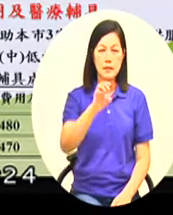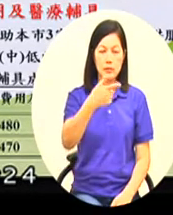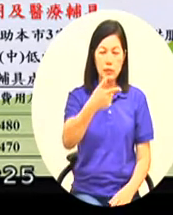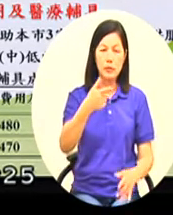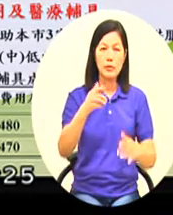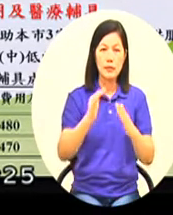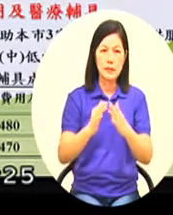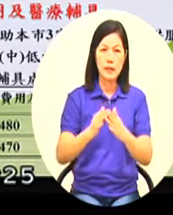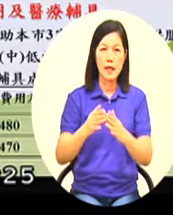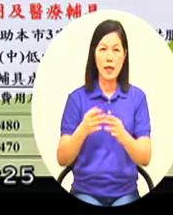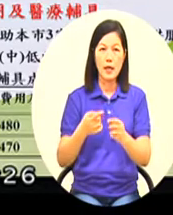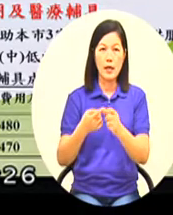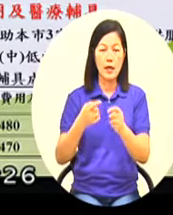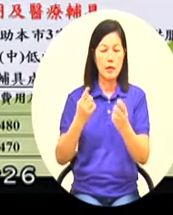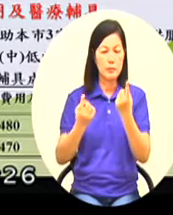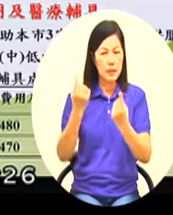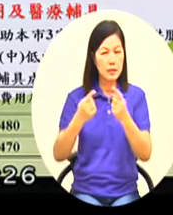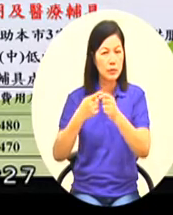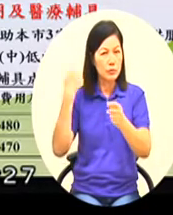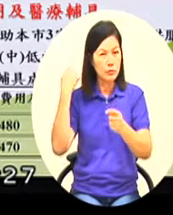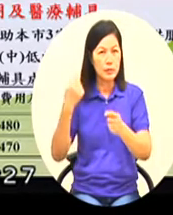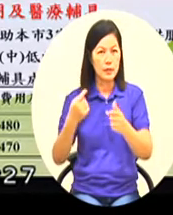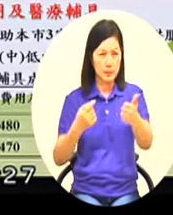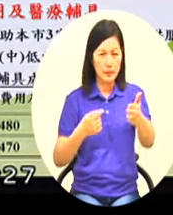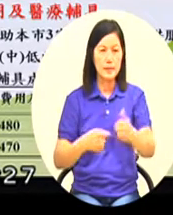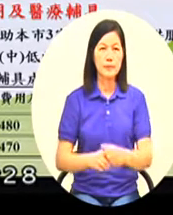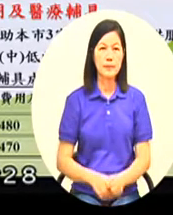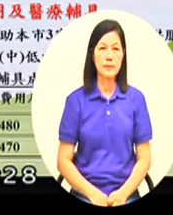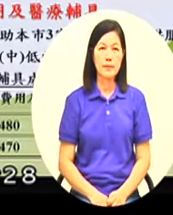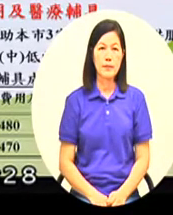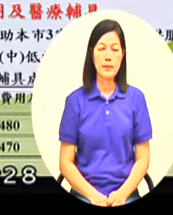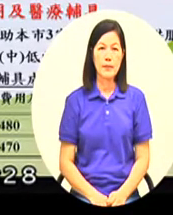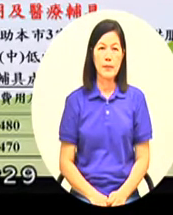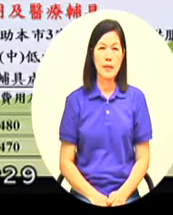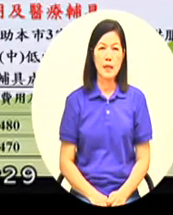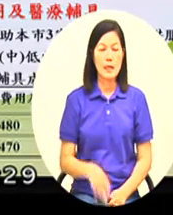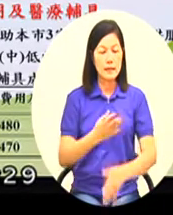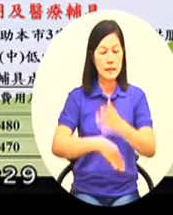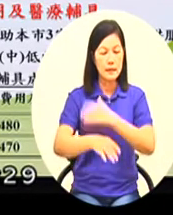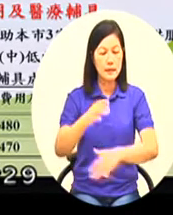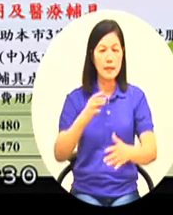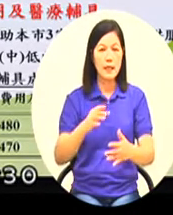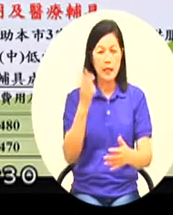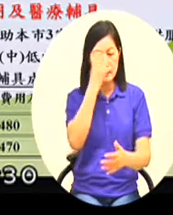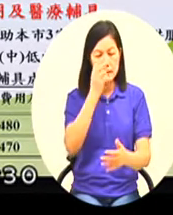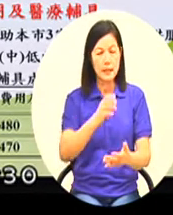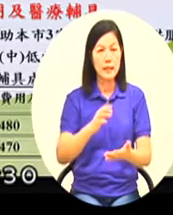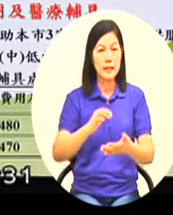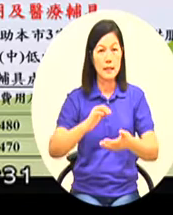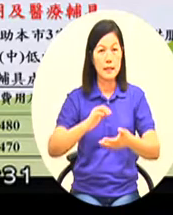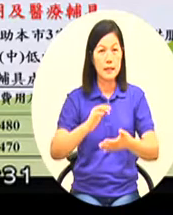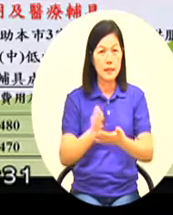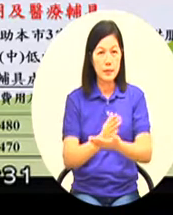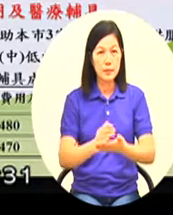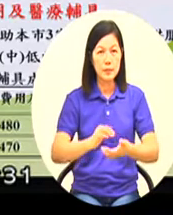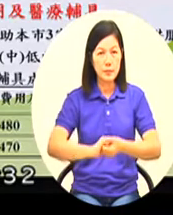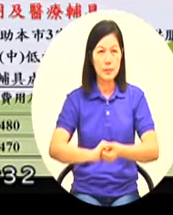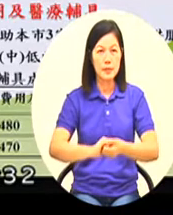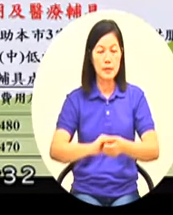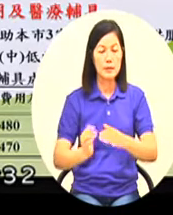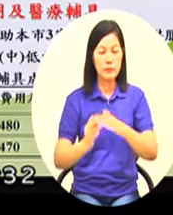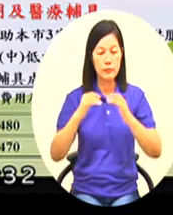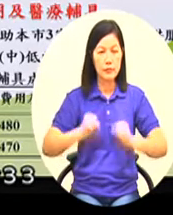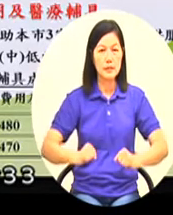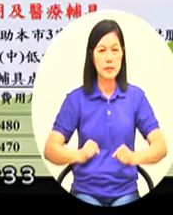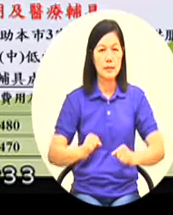够更加的落实他们的一个照护服务的部分。那另外是对身心障碍鉴定及医疗补助附件所需要的医疗费